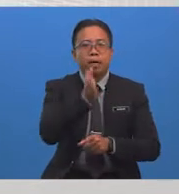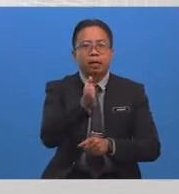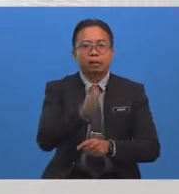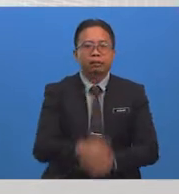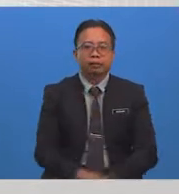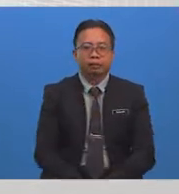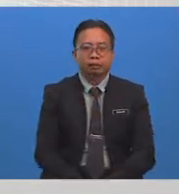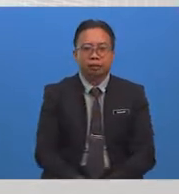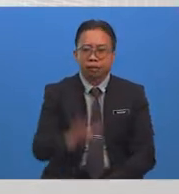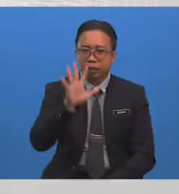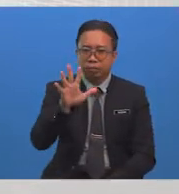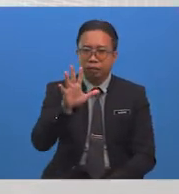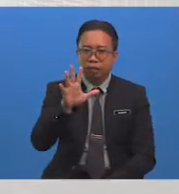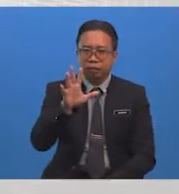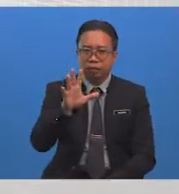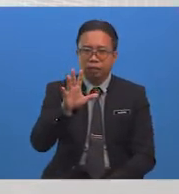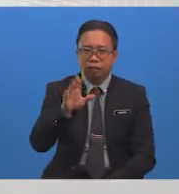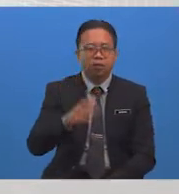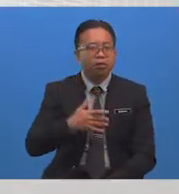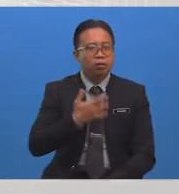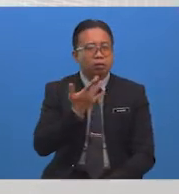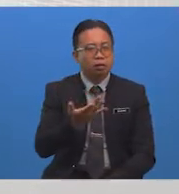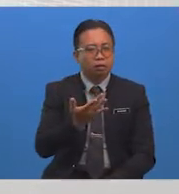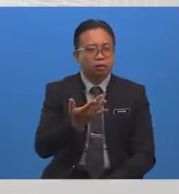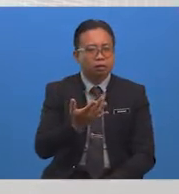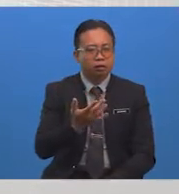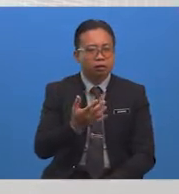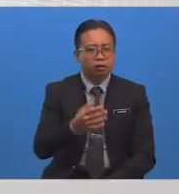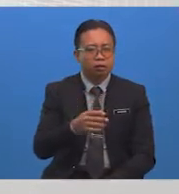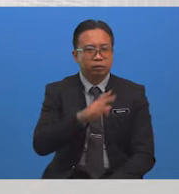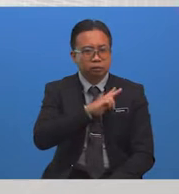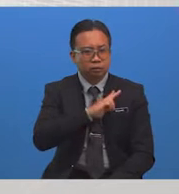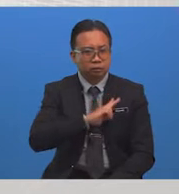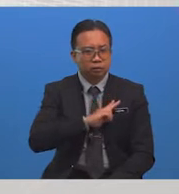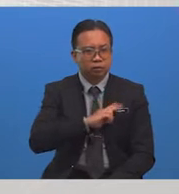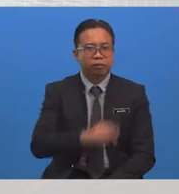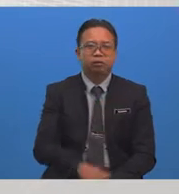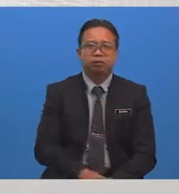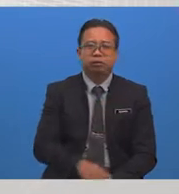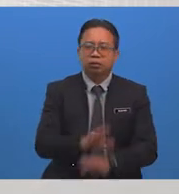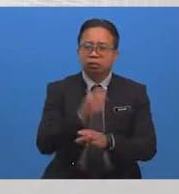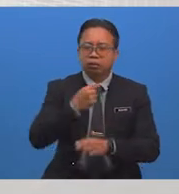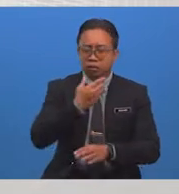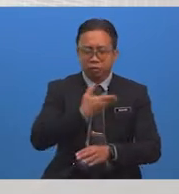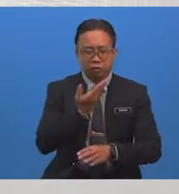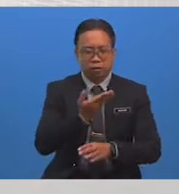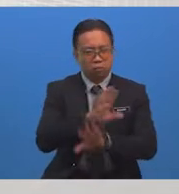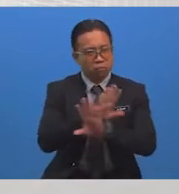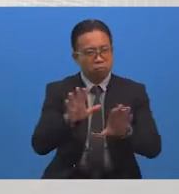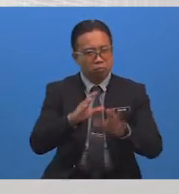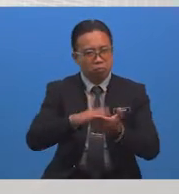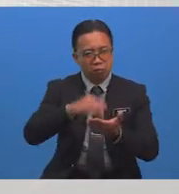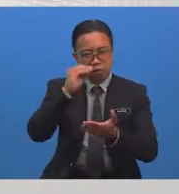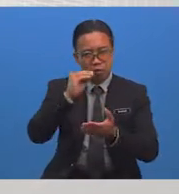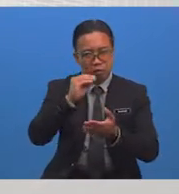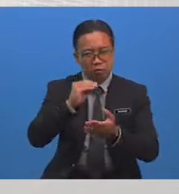5 Meme berasa menyesal gembira kerana tidak belajar bersungguh-sungguh yang